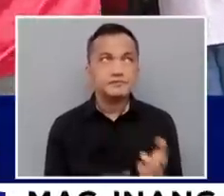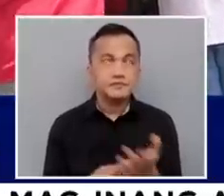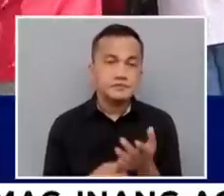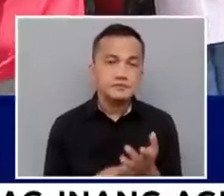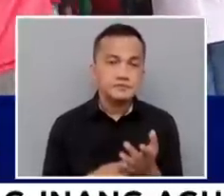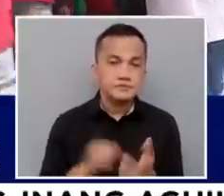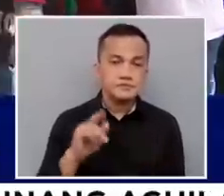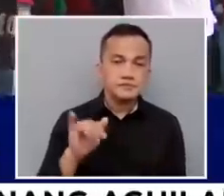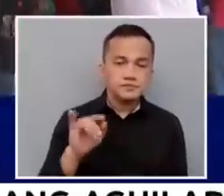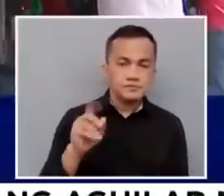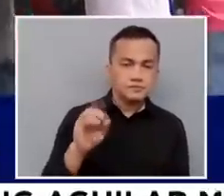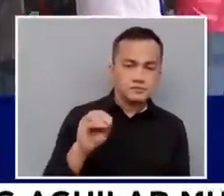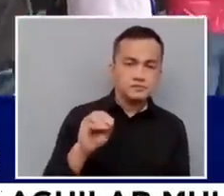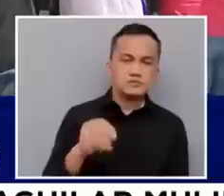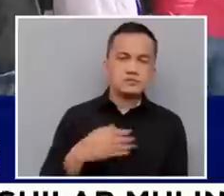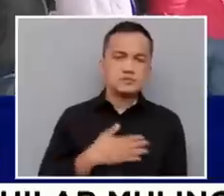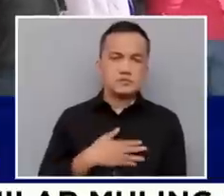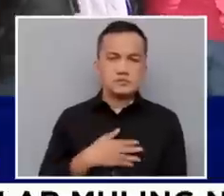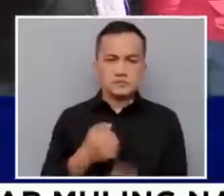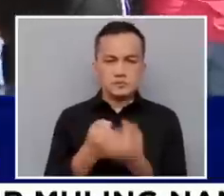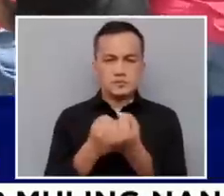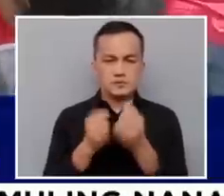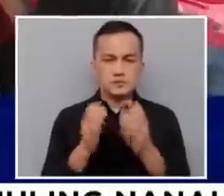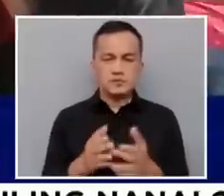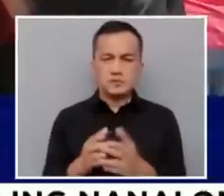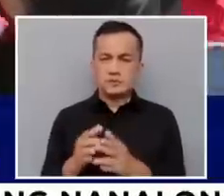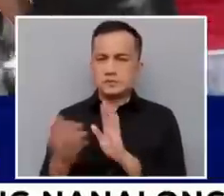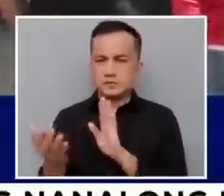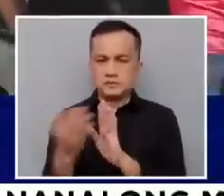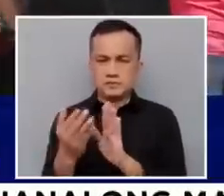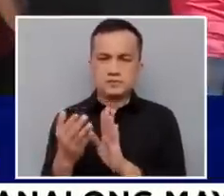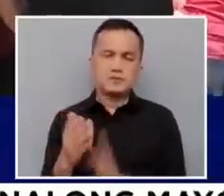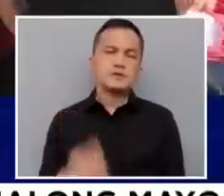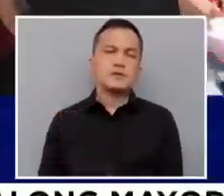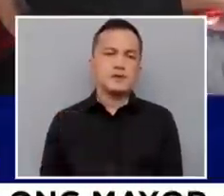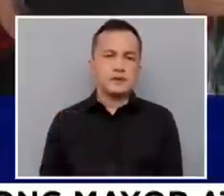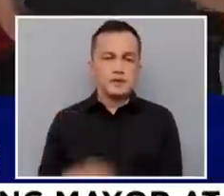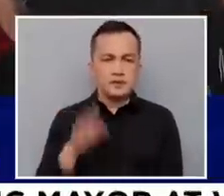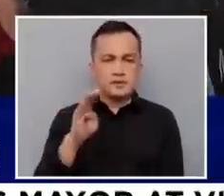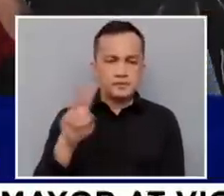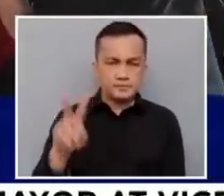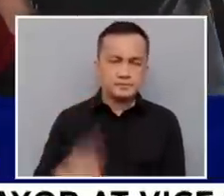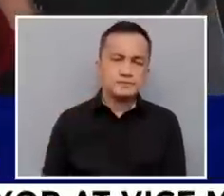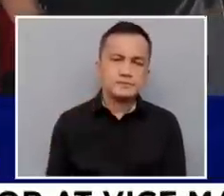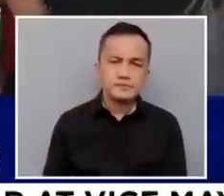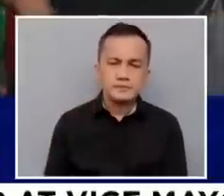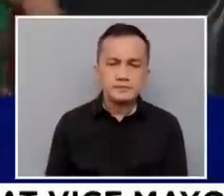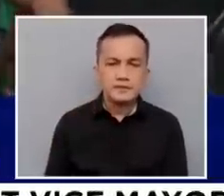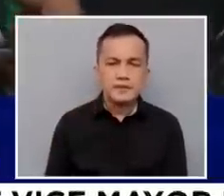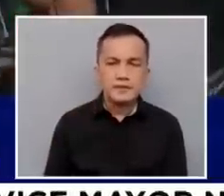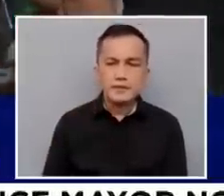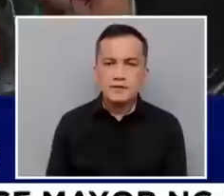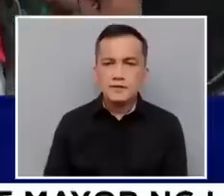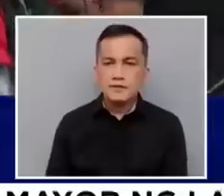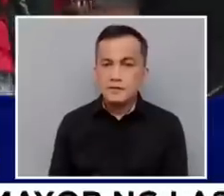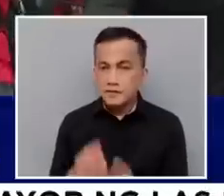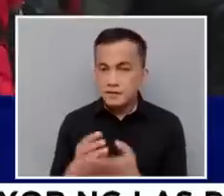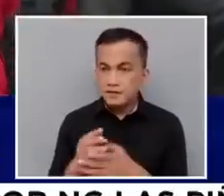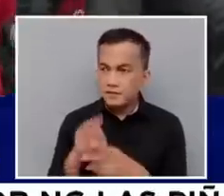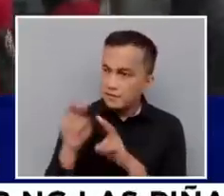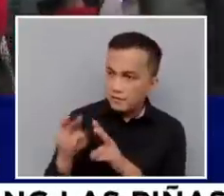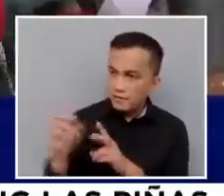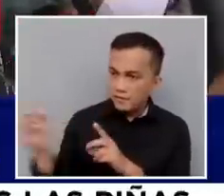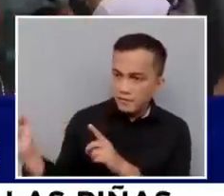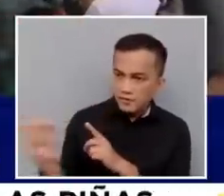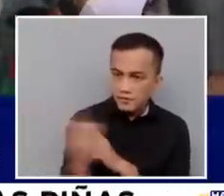gusto ng ilang mga taga-suporta na sana harapin sila ni Bongbong Marcos. May ilan na nakakita na sa kanya kagabi dahil dumaan siya dito mismo